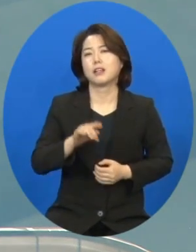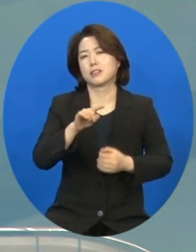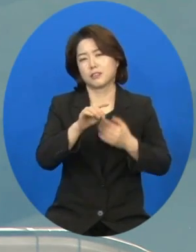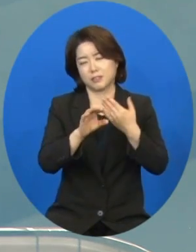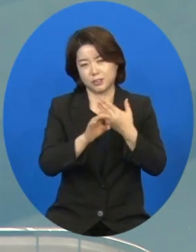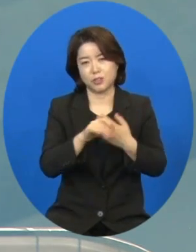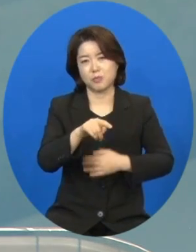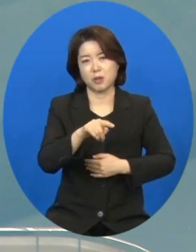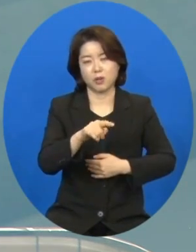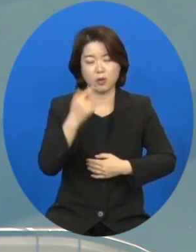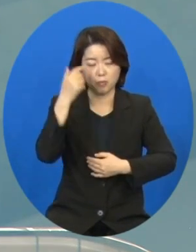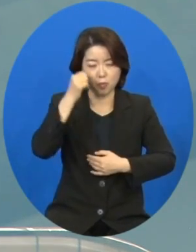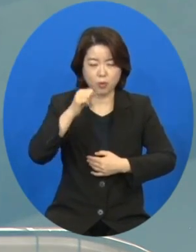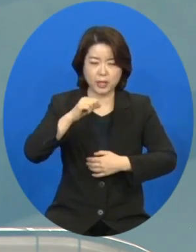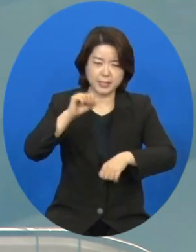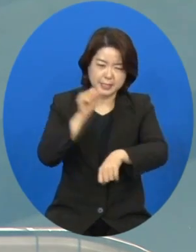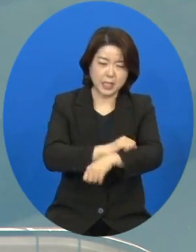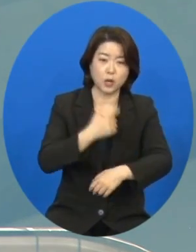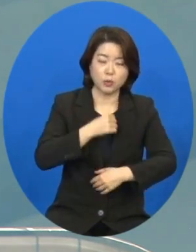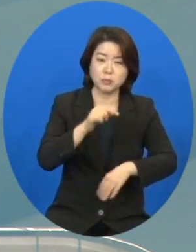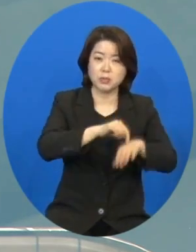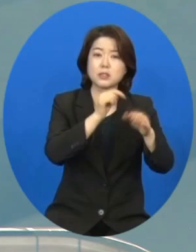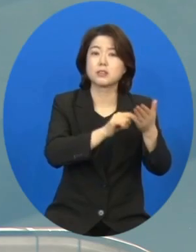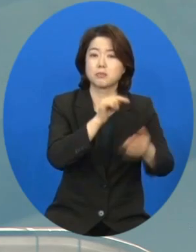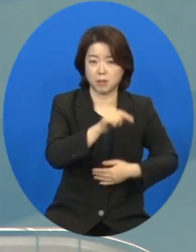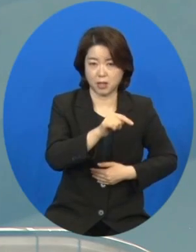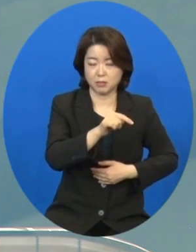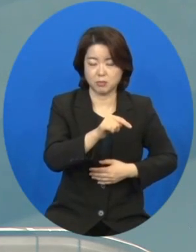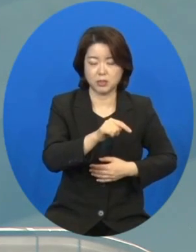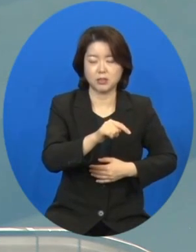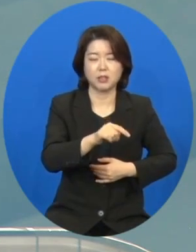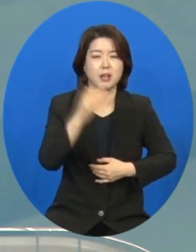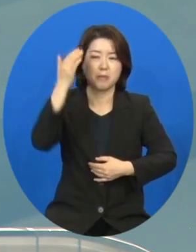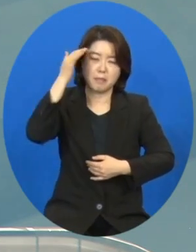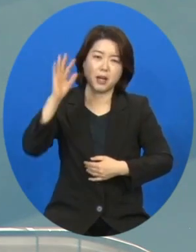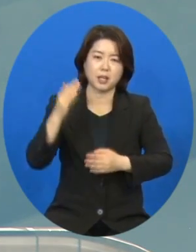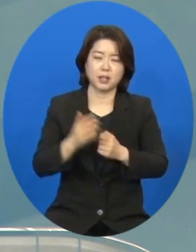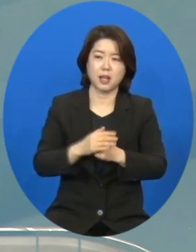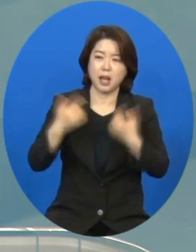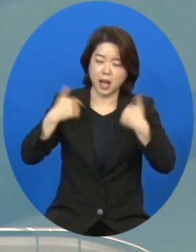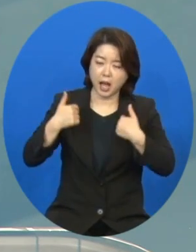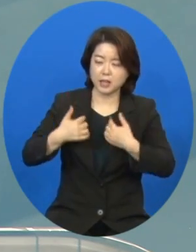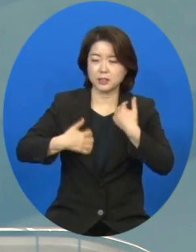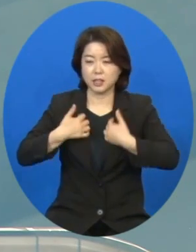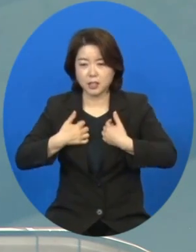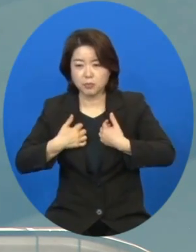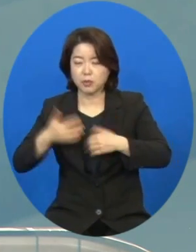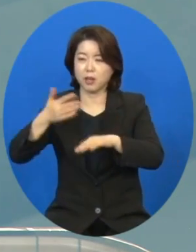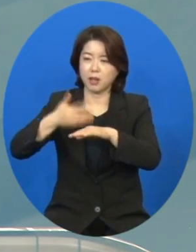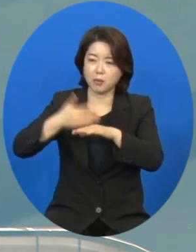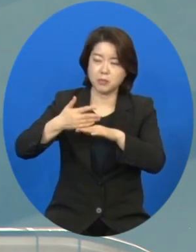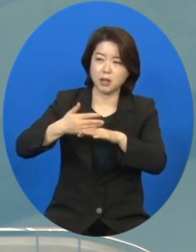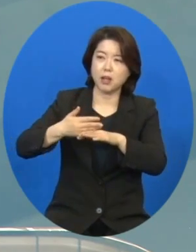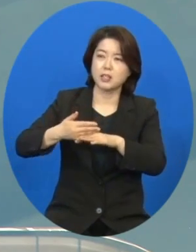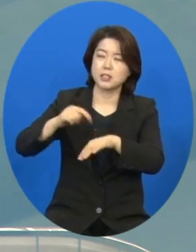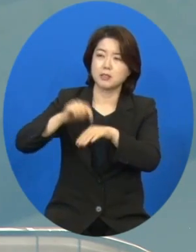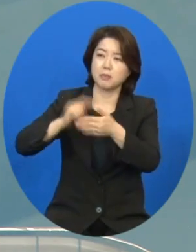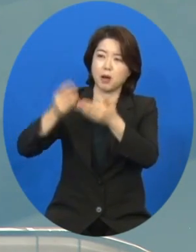그러면 우리를 항상 기쁘게 감사함으로 인도하는 예수님은 어디 가셨나요?